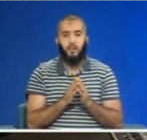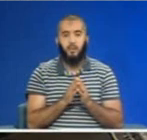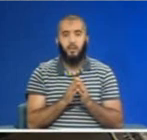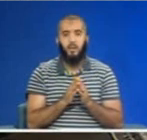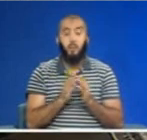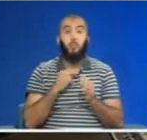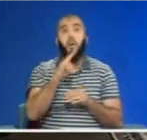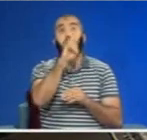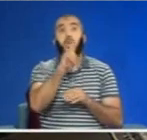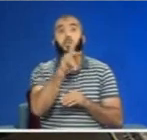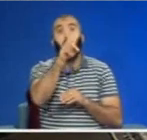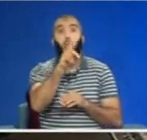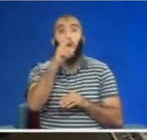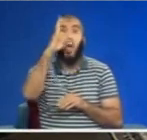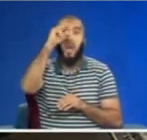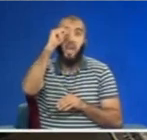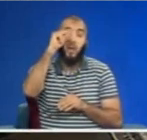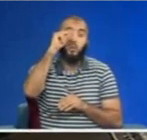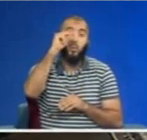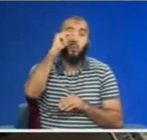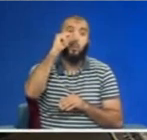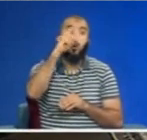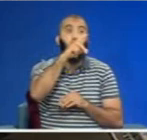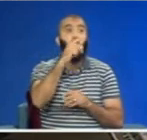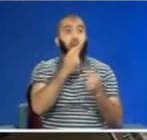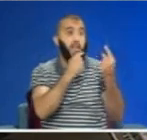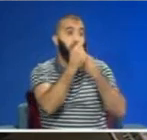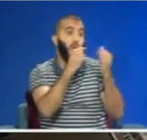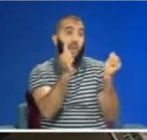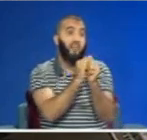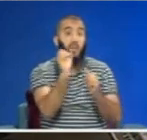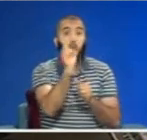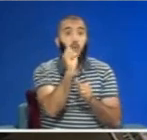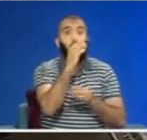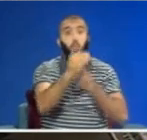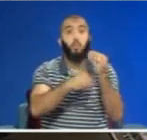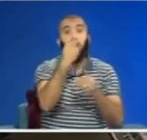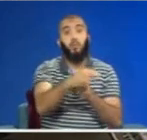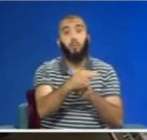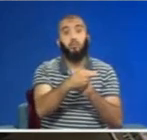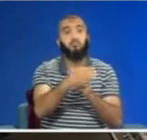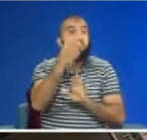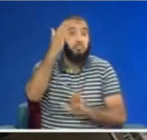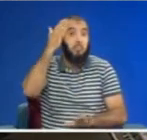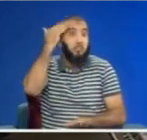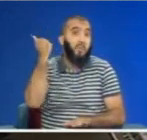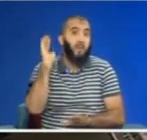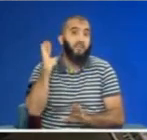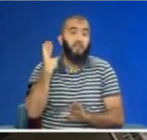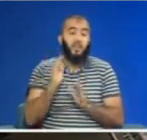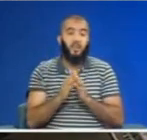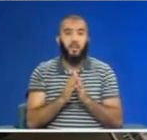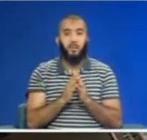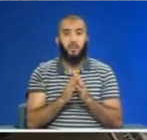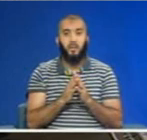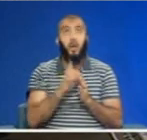لا؟ والله سمح هو وحده هل شاورها اخته؟ كانت في السبيطار الله اعلم. طيب.